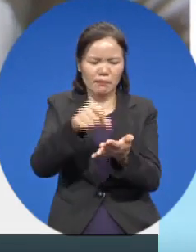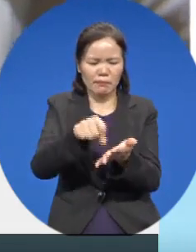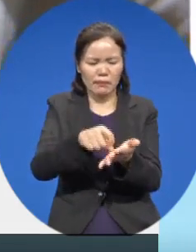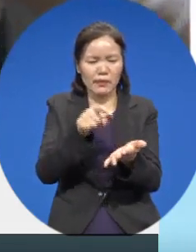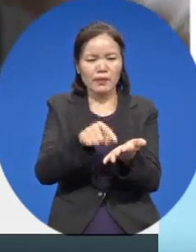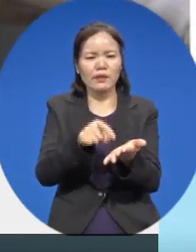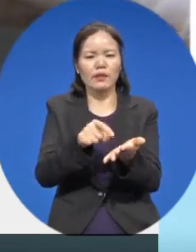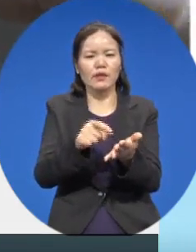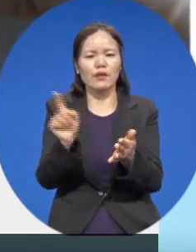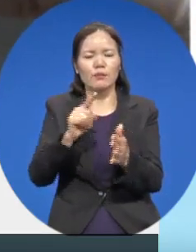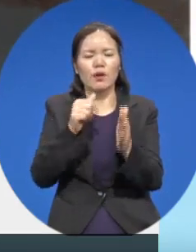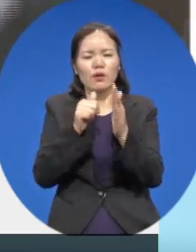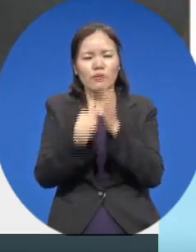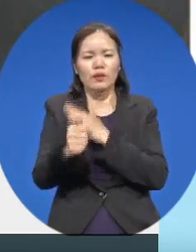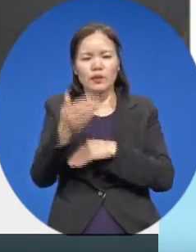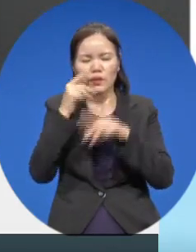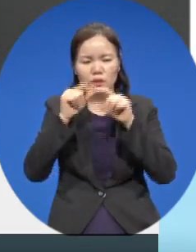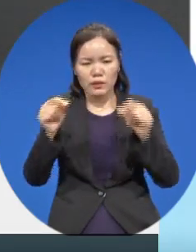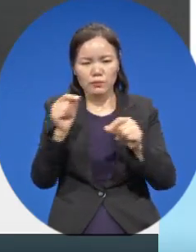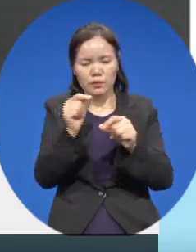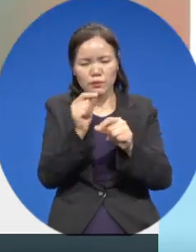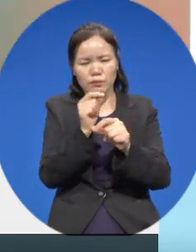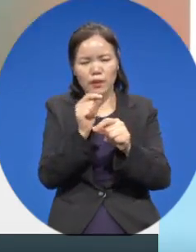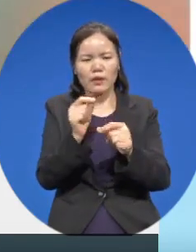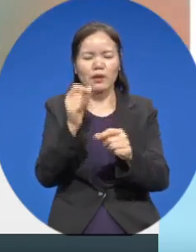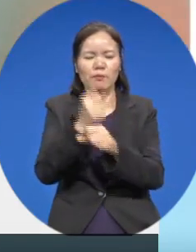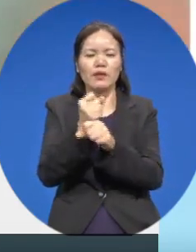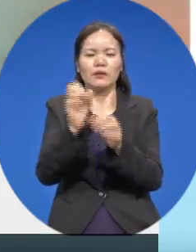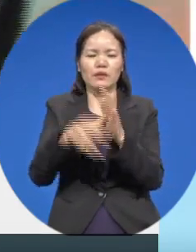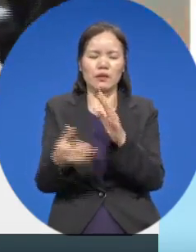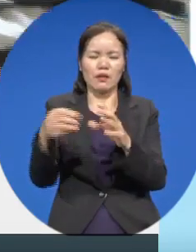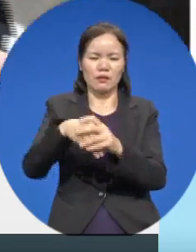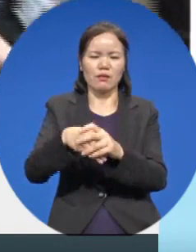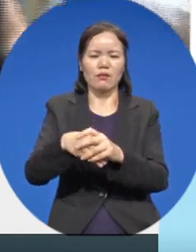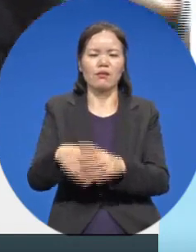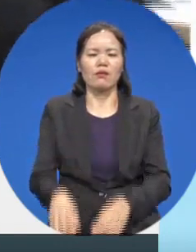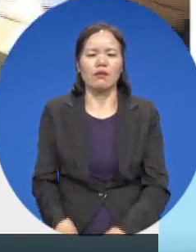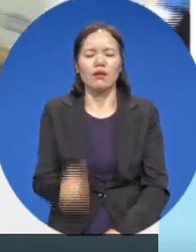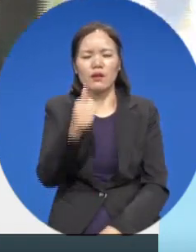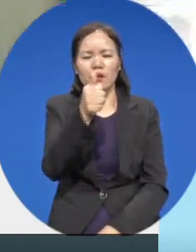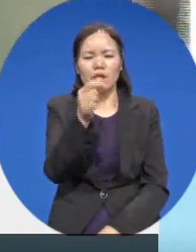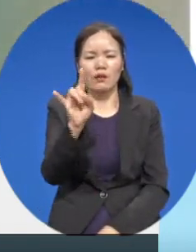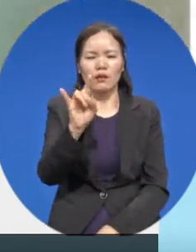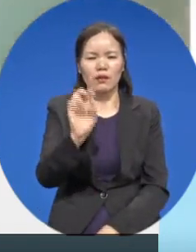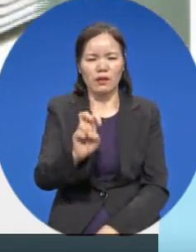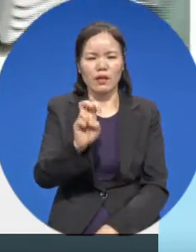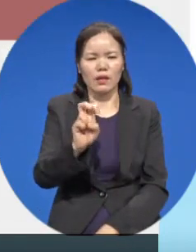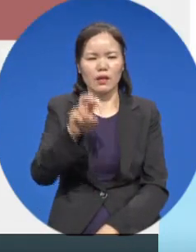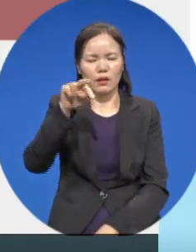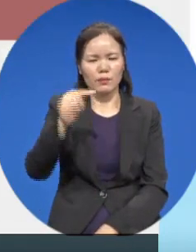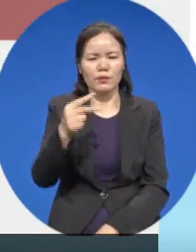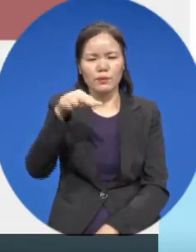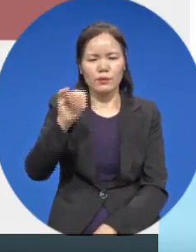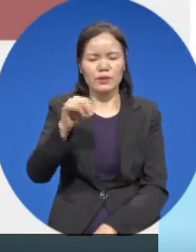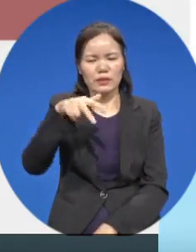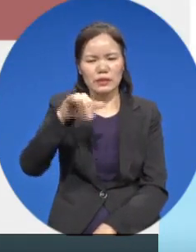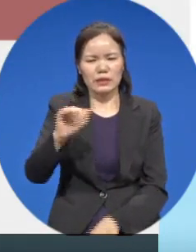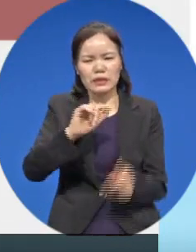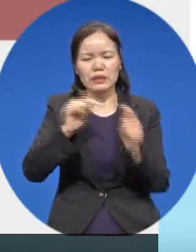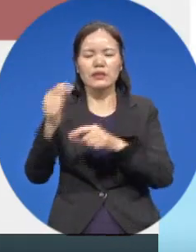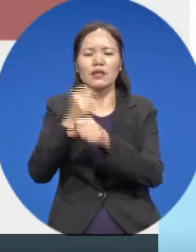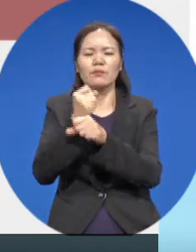이것은 대표적인 예 식품첨가물이 줘 그래서 많이 이제 아실텐데 햄 소세지 육가공품 에 색깔을 약간 그